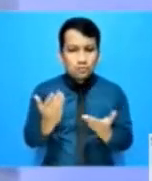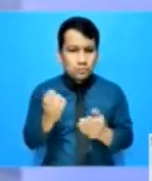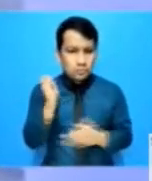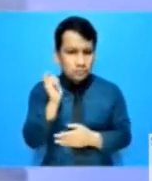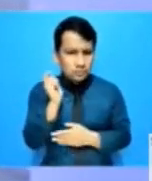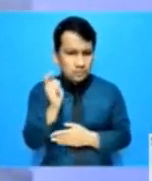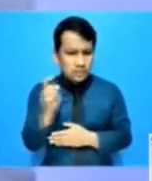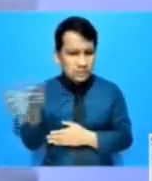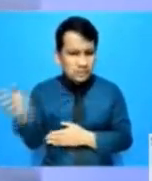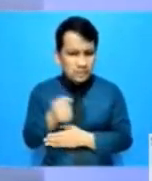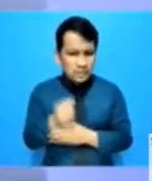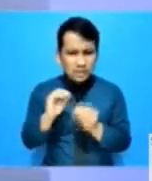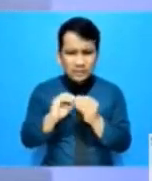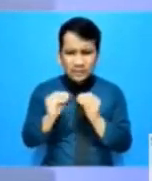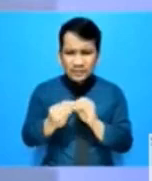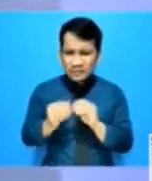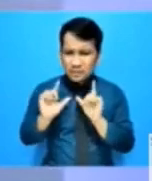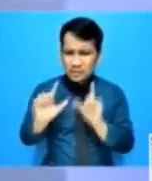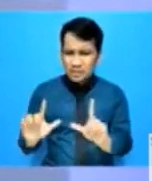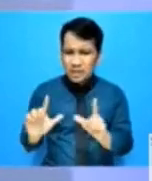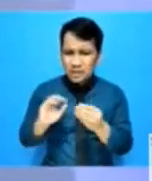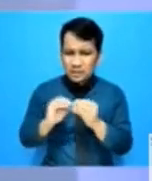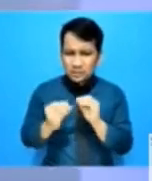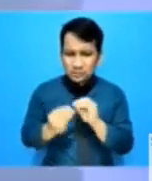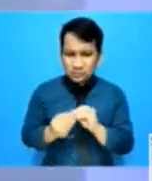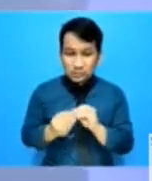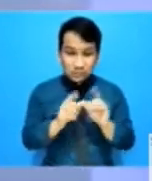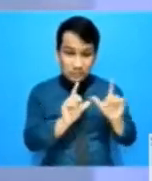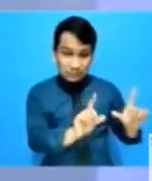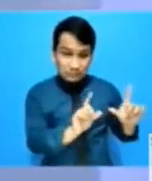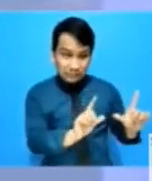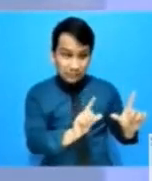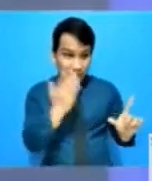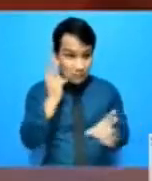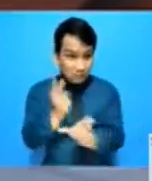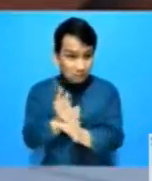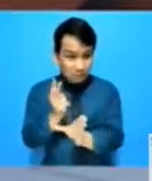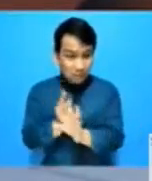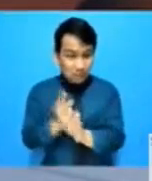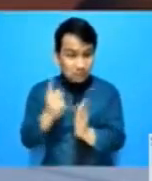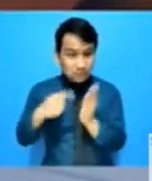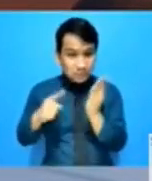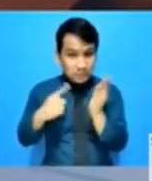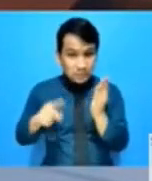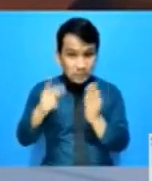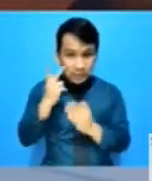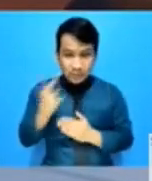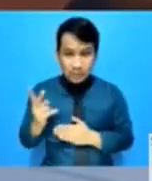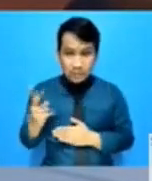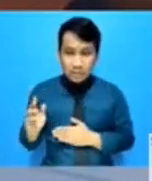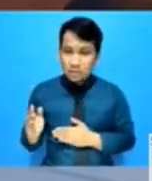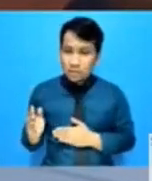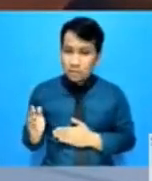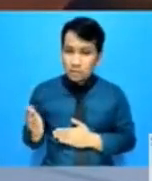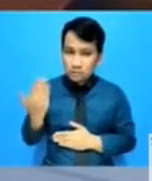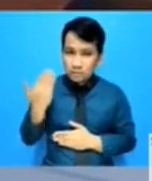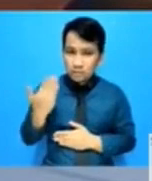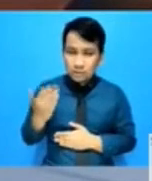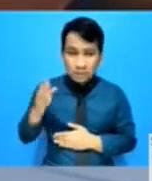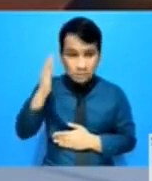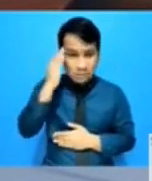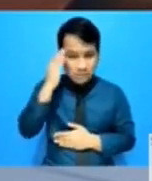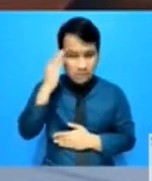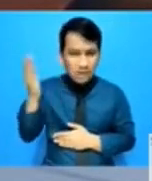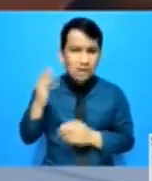ang pangalan kung kanino nakarehisto ang nakabanggang van. Kami po'y nag-verify po kanina lang. Apo, apo. At alam na po namin